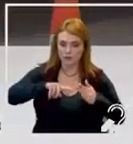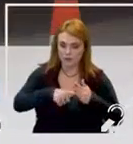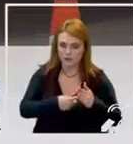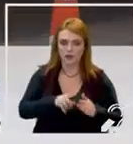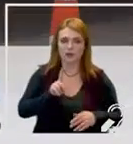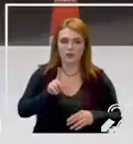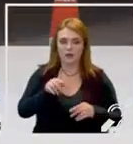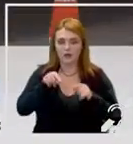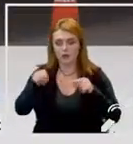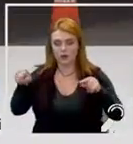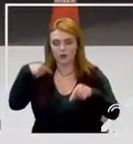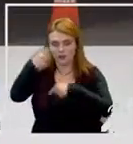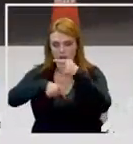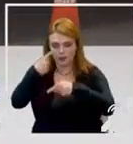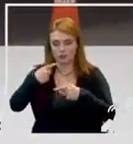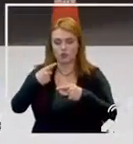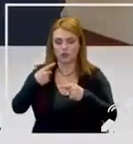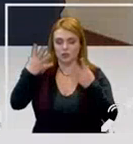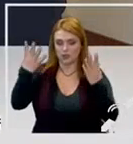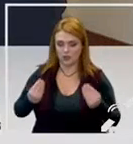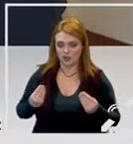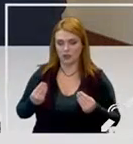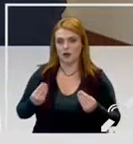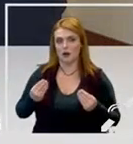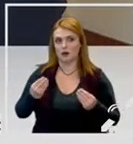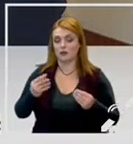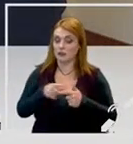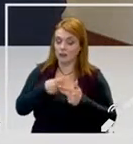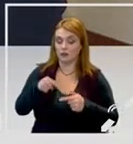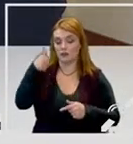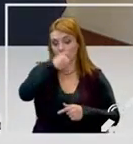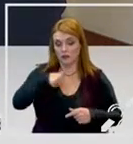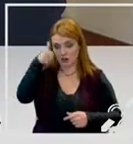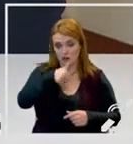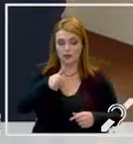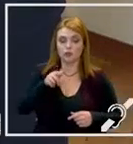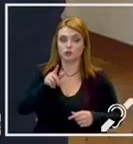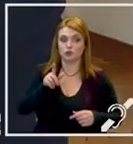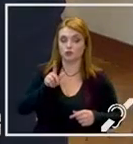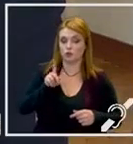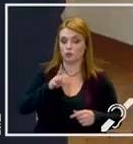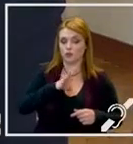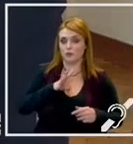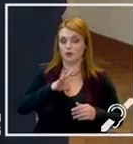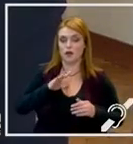în perioada următoare, deci în următorii 5-7 ani, să avem cel puțin 10 poduri